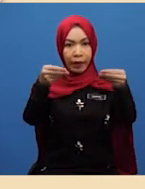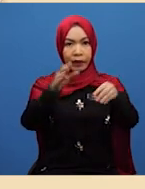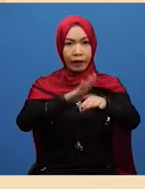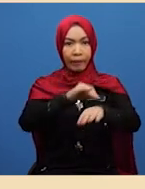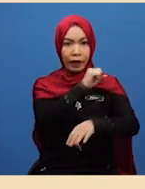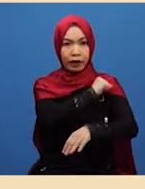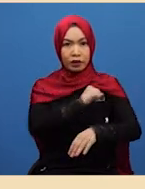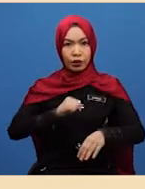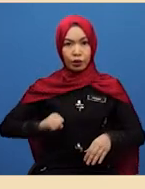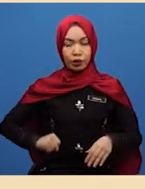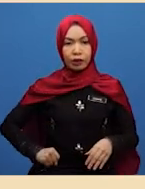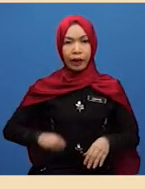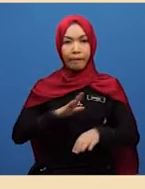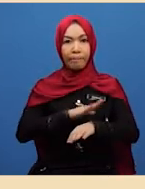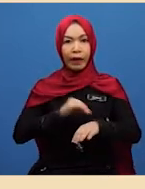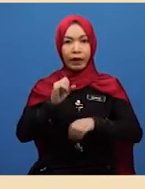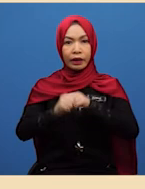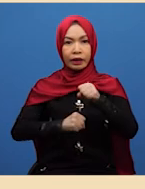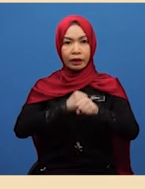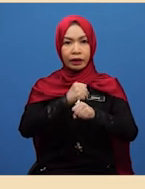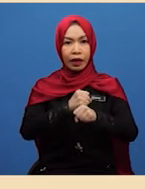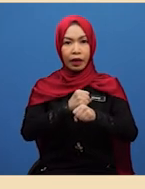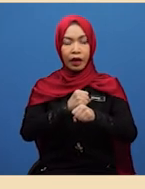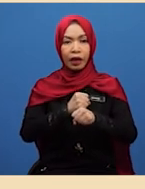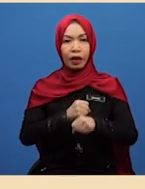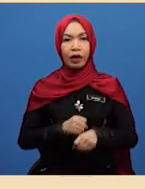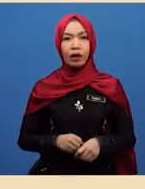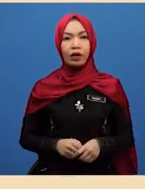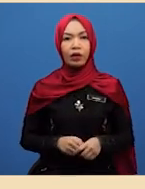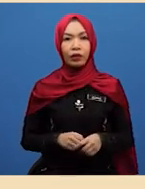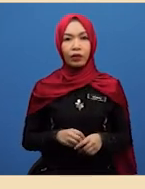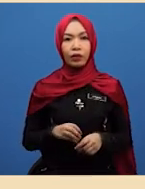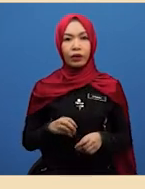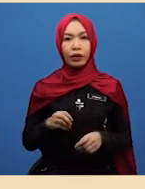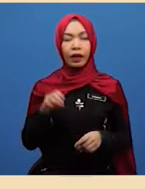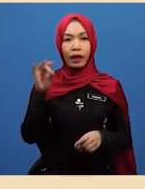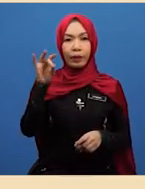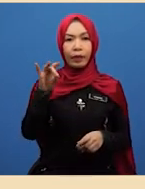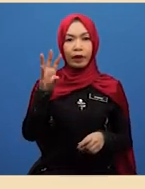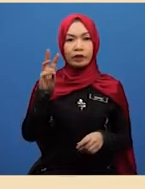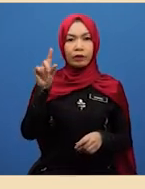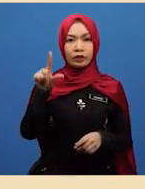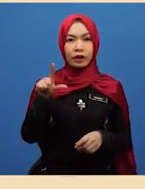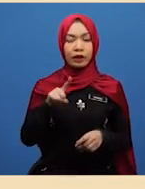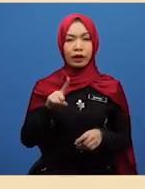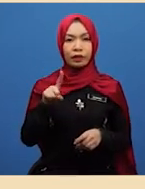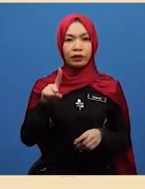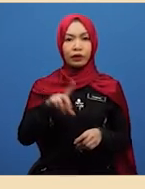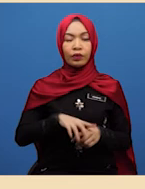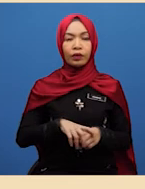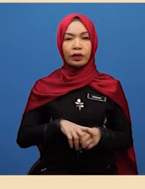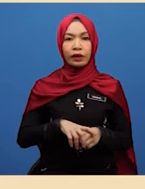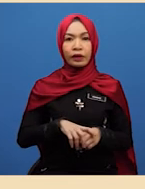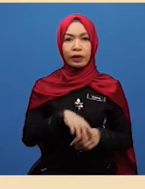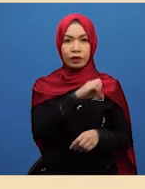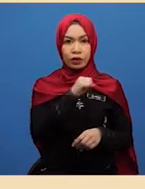Mumin. Pada tahun 1861, Sultan Abdul Mumin menyerahkan Sungai Rajang